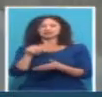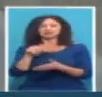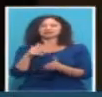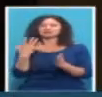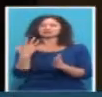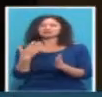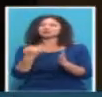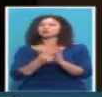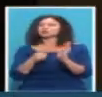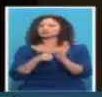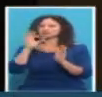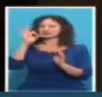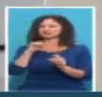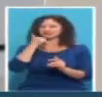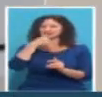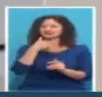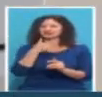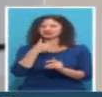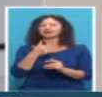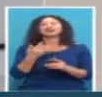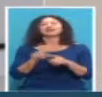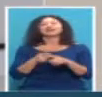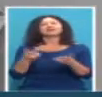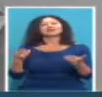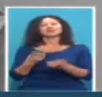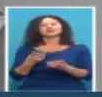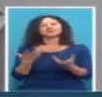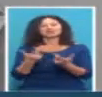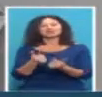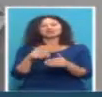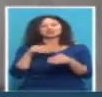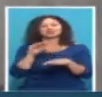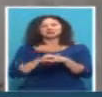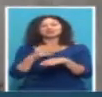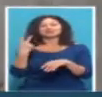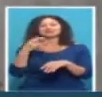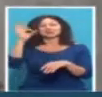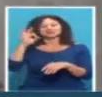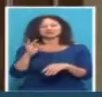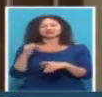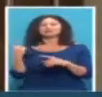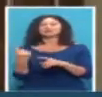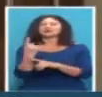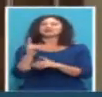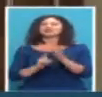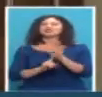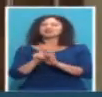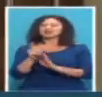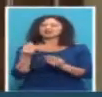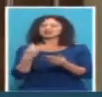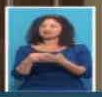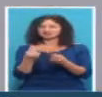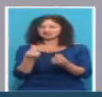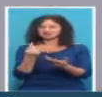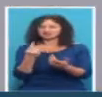от 5 до 7% годовых. Для этого необходимо иметь на счете в банке минимальные 20% первоначального взноса. Открыть депозит